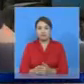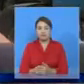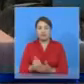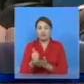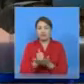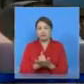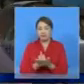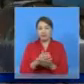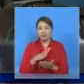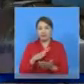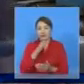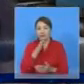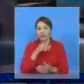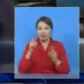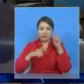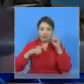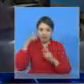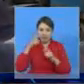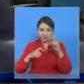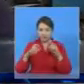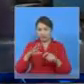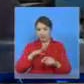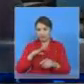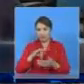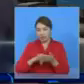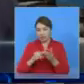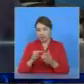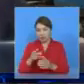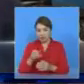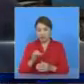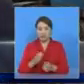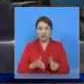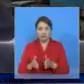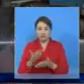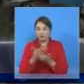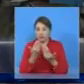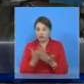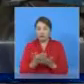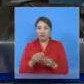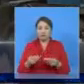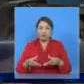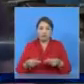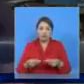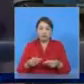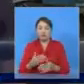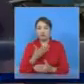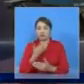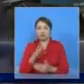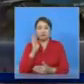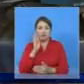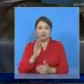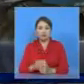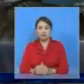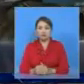накопители. Во время ливней, дождей будет все здесь аккумулироваться. На дороге не будет, на асфальте не будет луж и воды. Куда для уходит